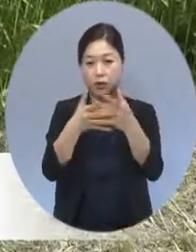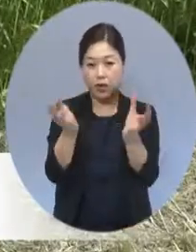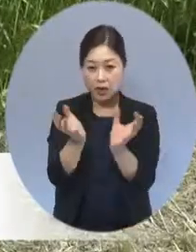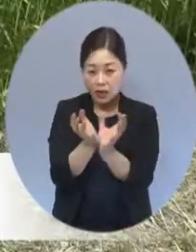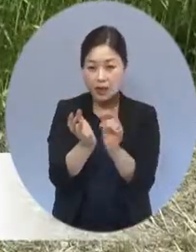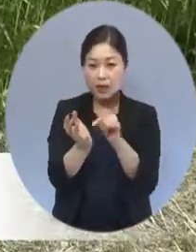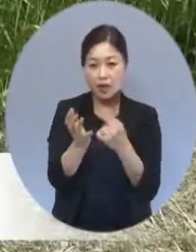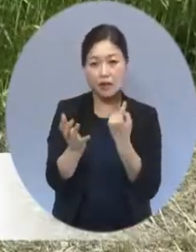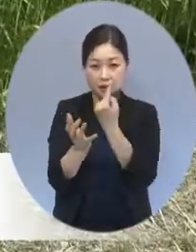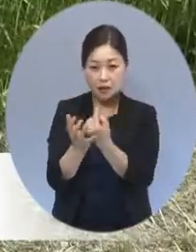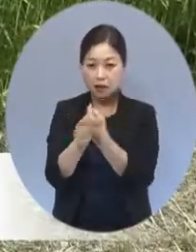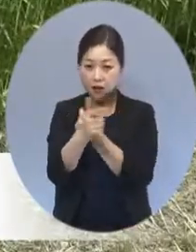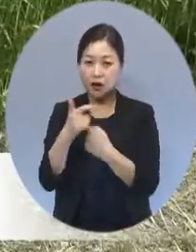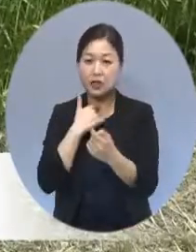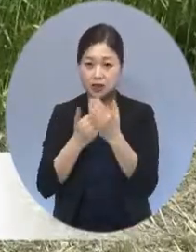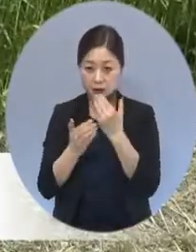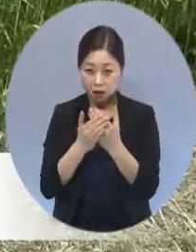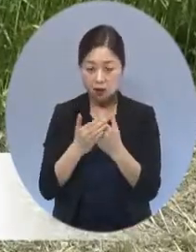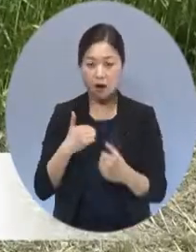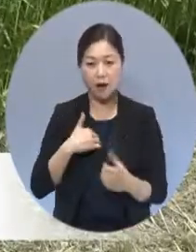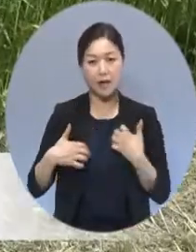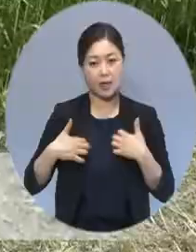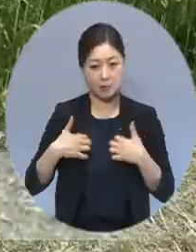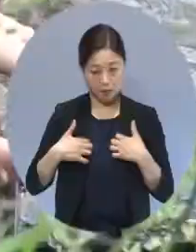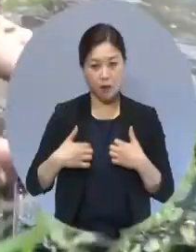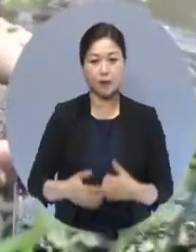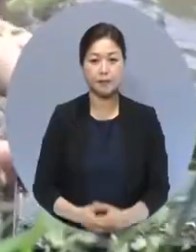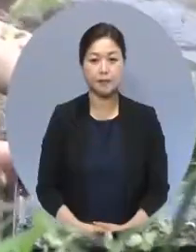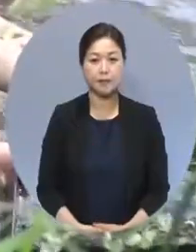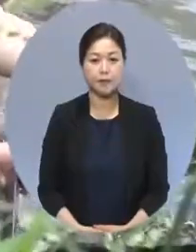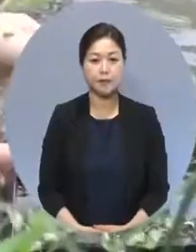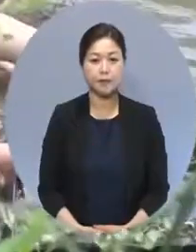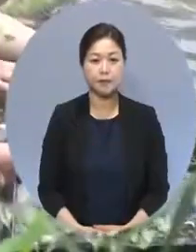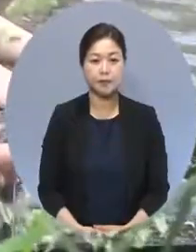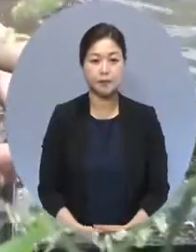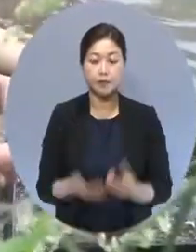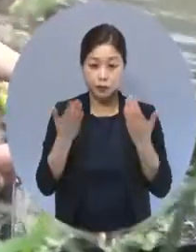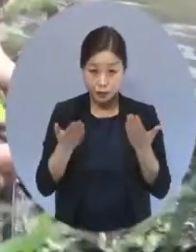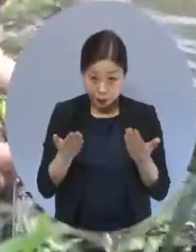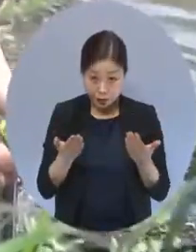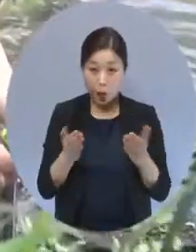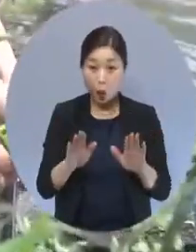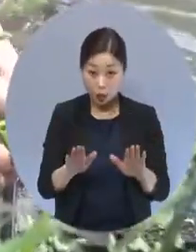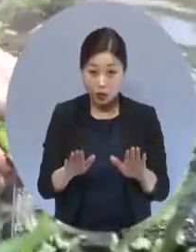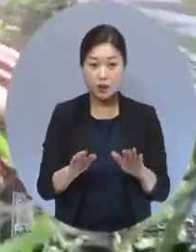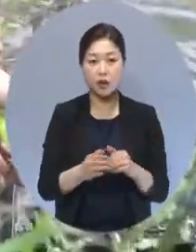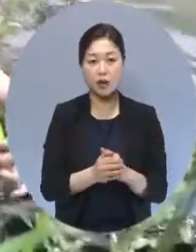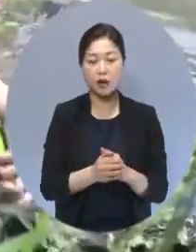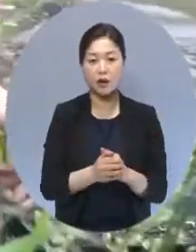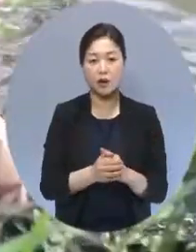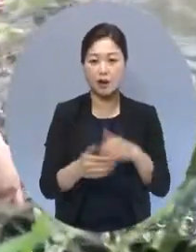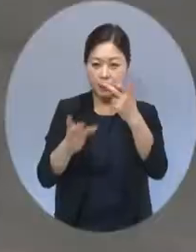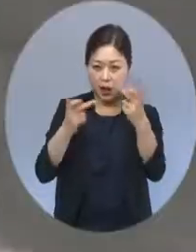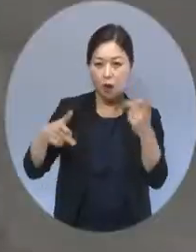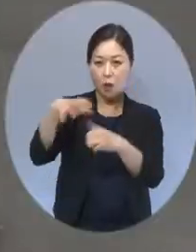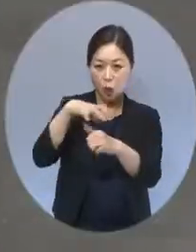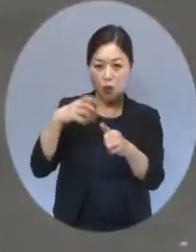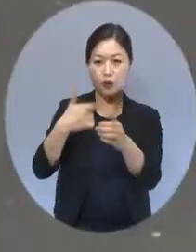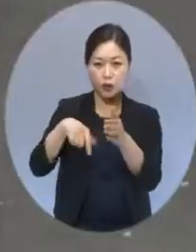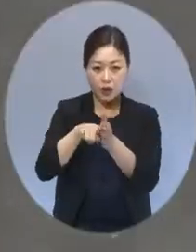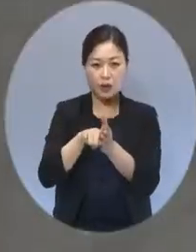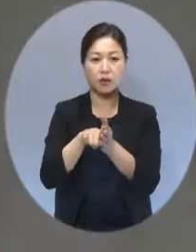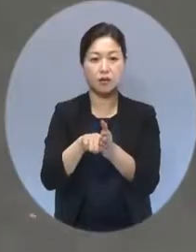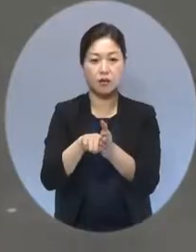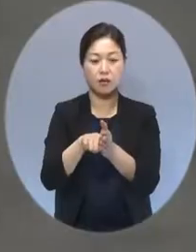경험도 해보고 뿌듯하고 제 자신이 대견스러워요. 휴일인 오늘도 환경사랑을 실천하는 아이들은